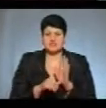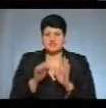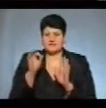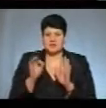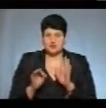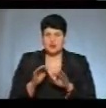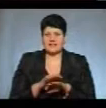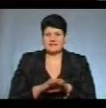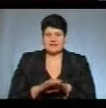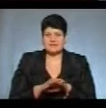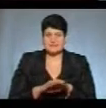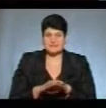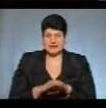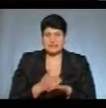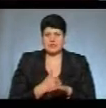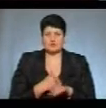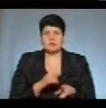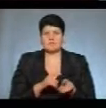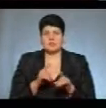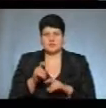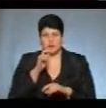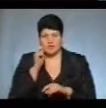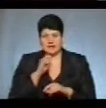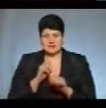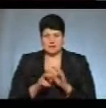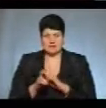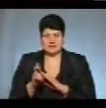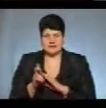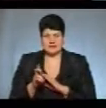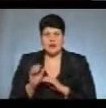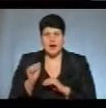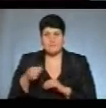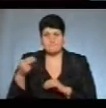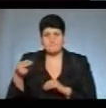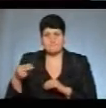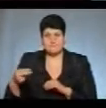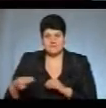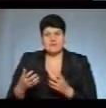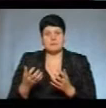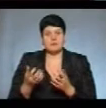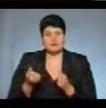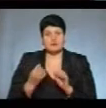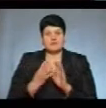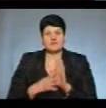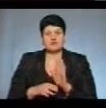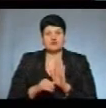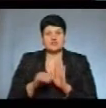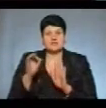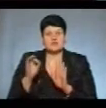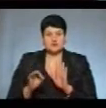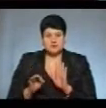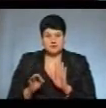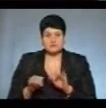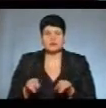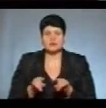86% населення, яке хоче перейти до Української церкви. А по підписах ми отримали 96%.